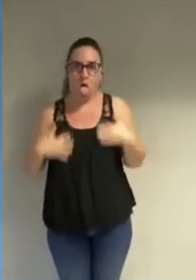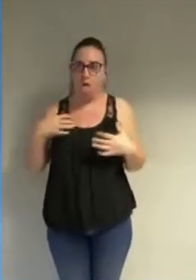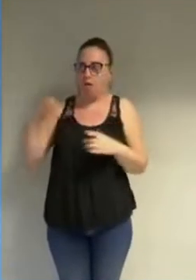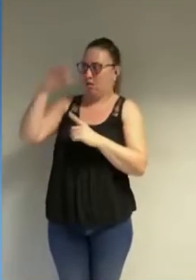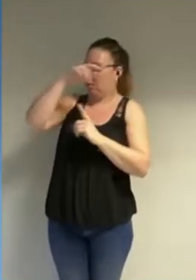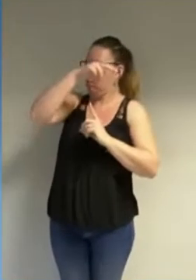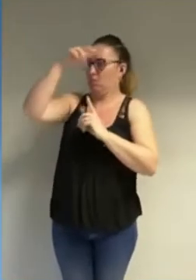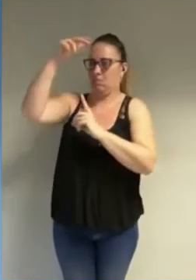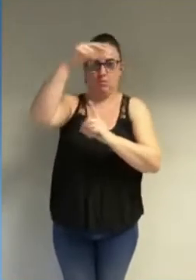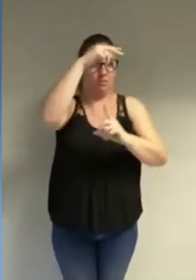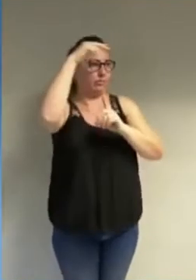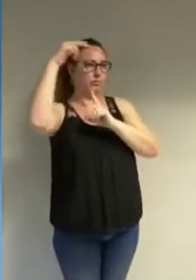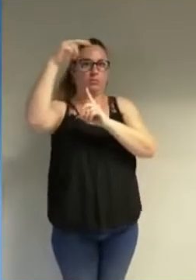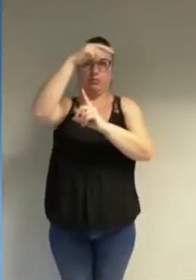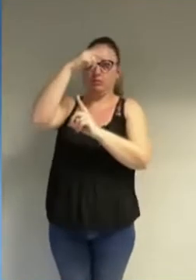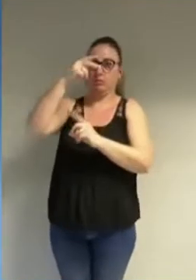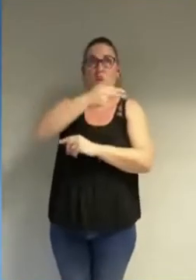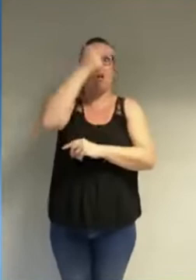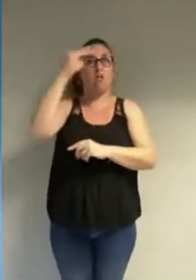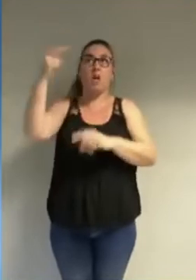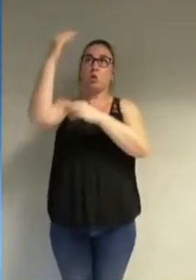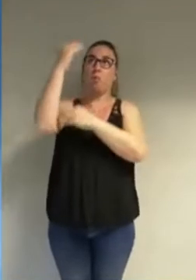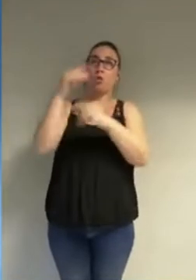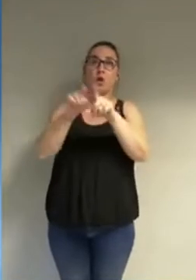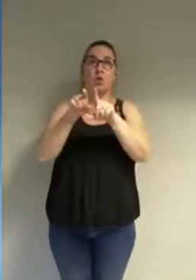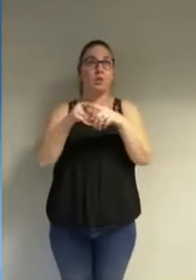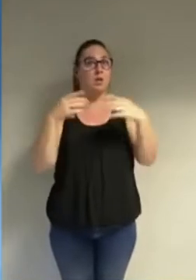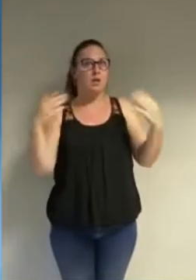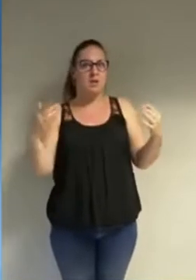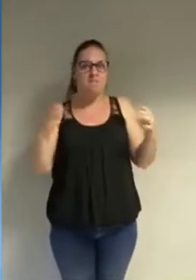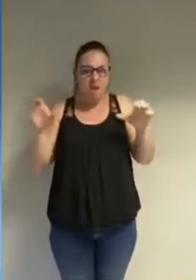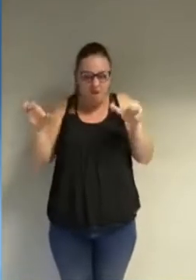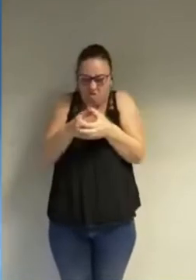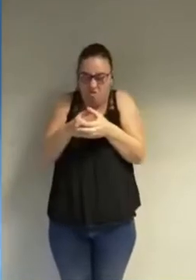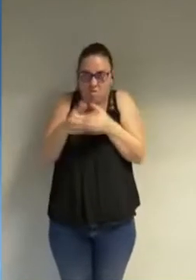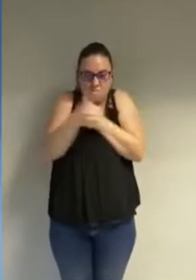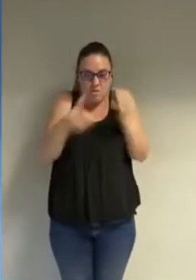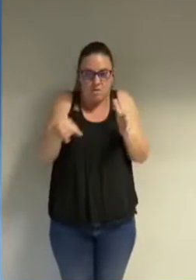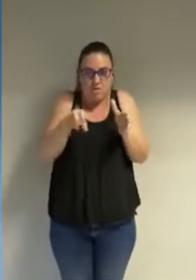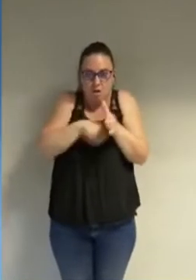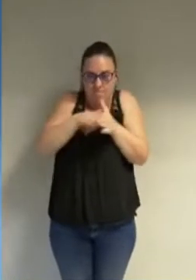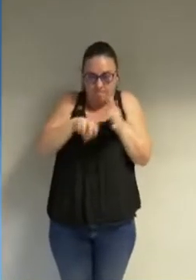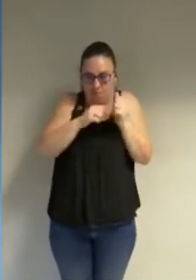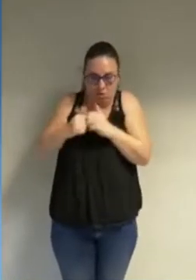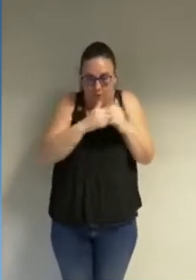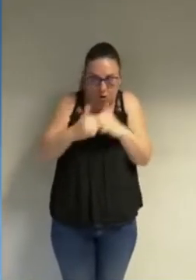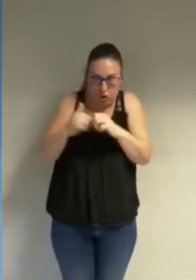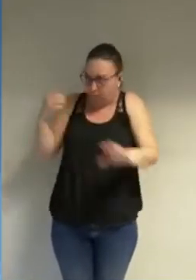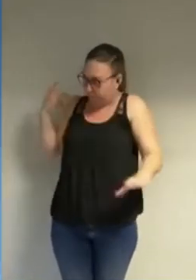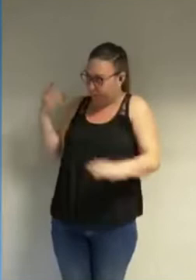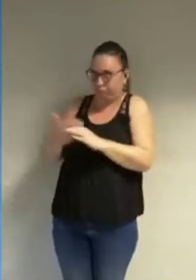au collectif national qui protège, il y a un instinct grégaire des individus depuis la nuit des temps, qui est de se